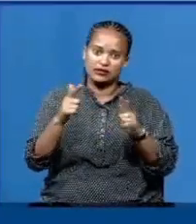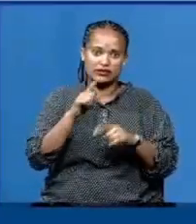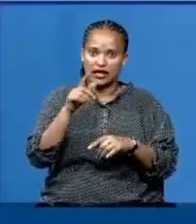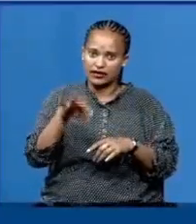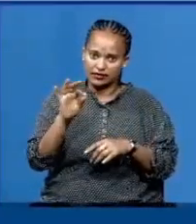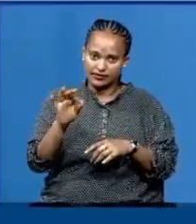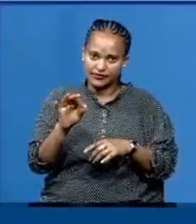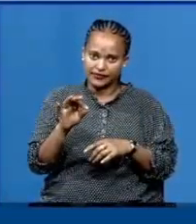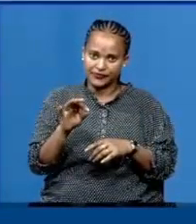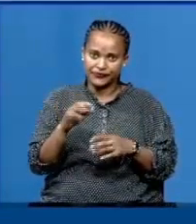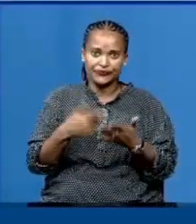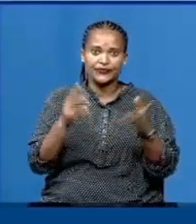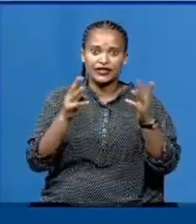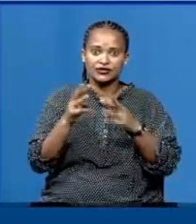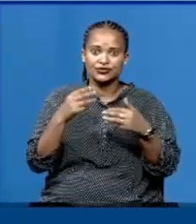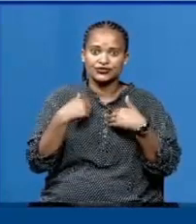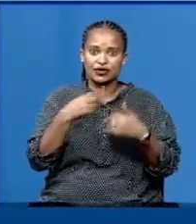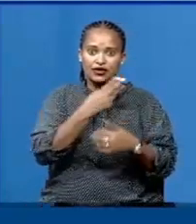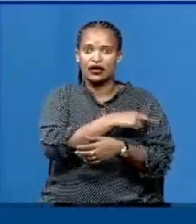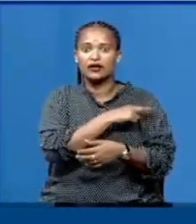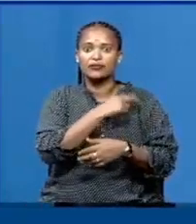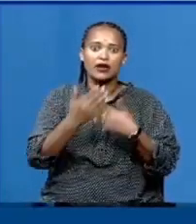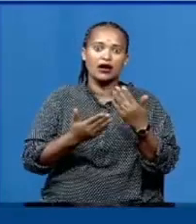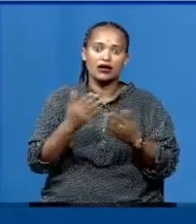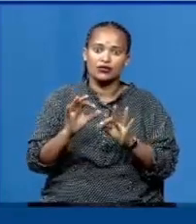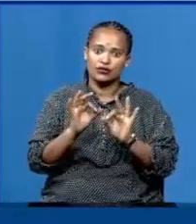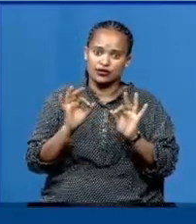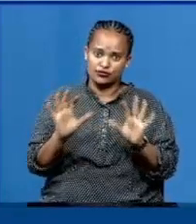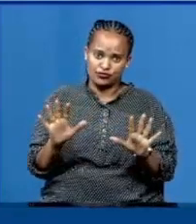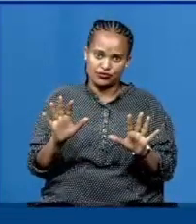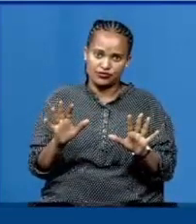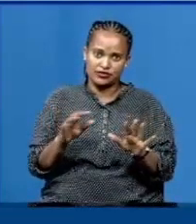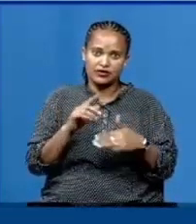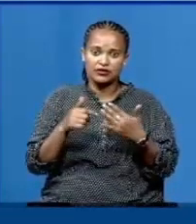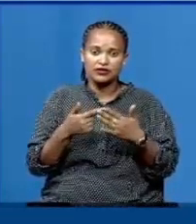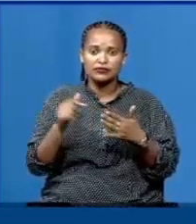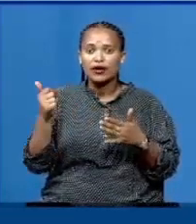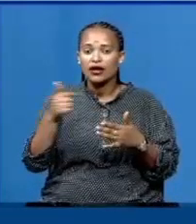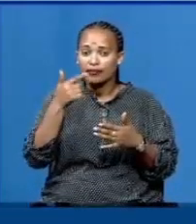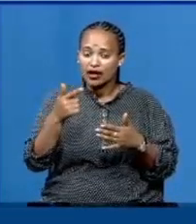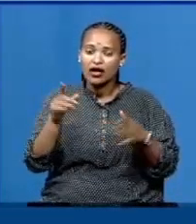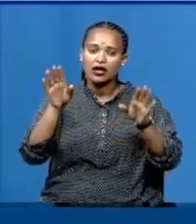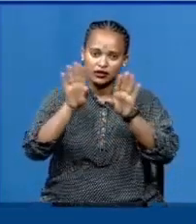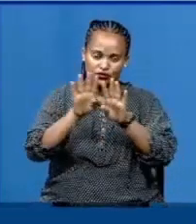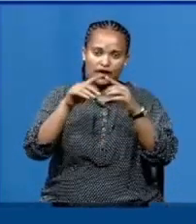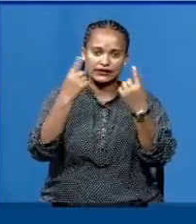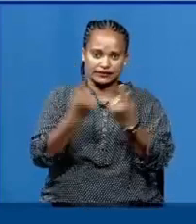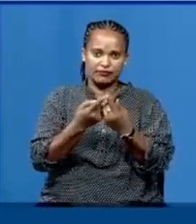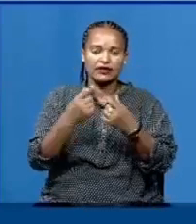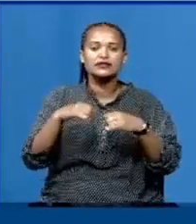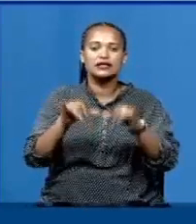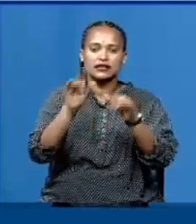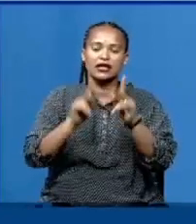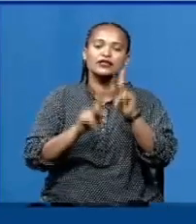መብራህቲ እውን የብሉን ስልኪ እውን የብሉን ካልእ ናይ ሕክምና ግልጋሎት እውን የብሉን ናይ ባንኪ ግልጋሎት እውን የብሉን። ስለዚ ብካልእ ባህላ ኣብ ዕፅዋን ክባን ዝፈጠለ